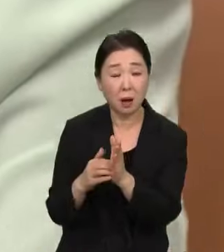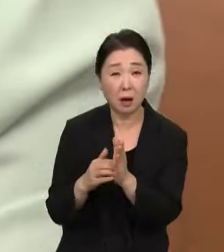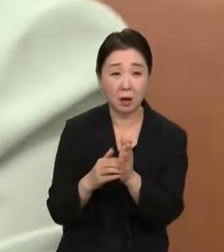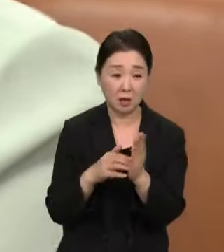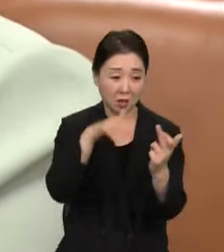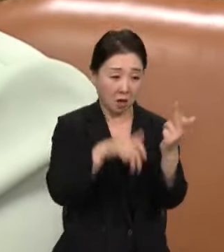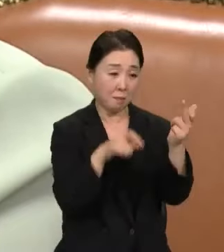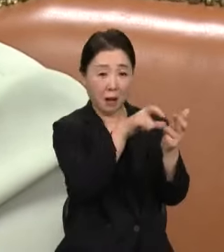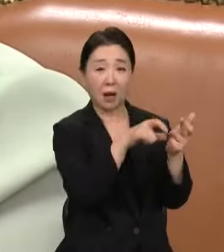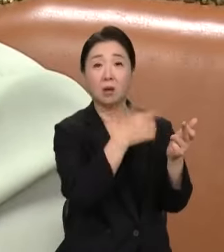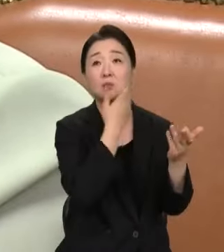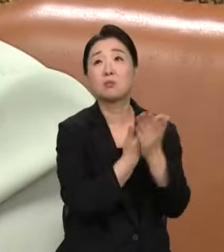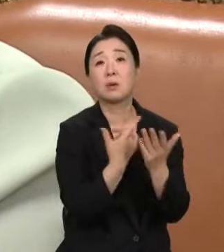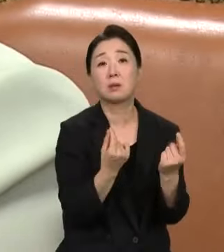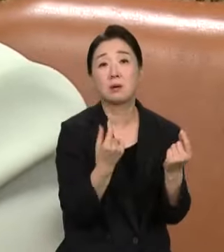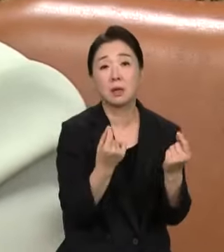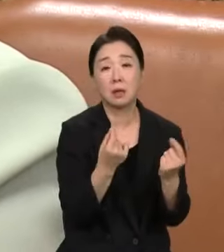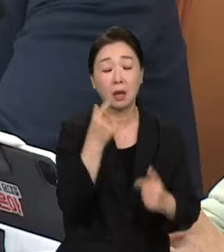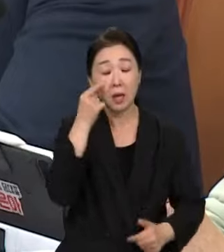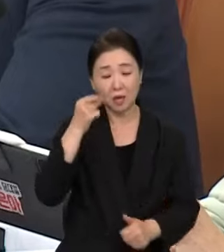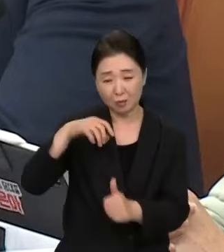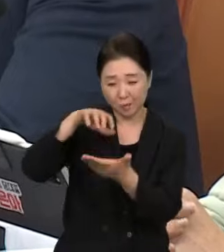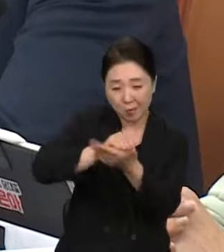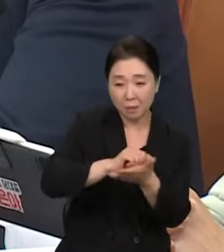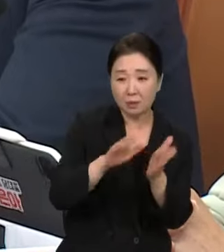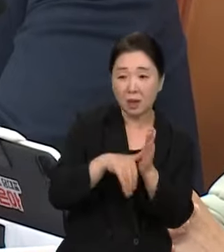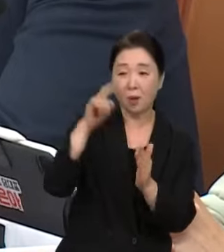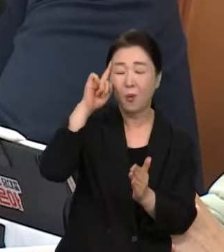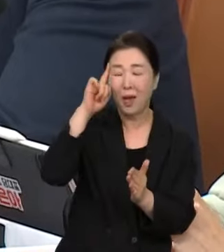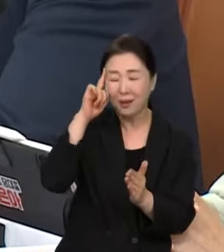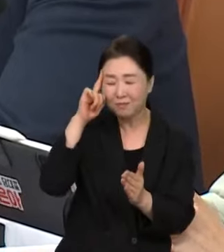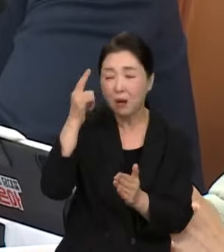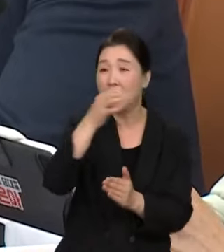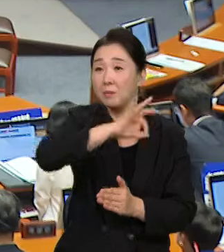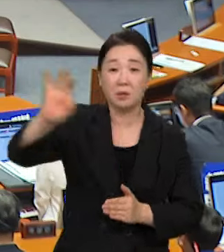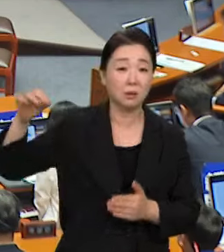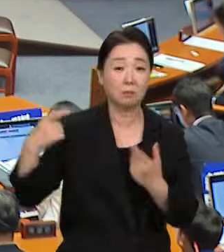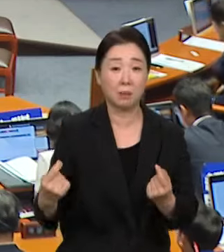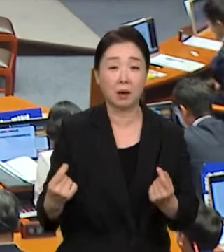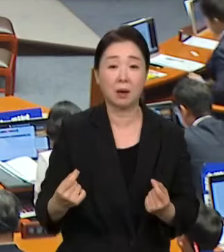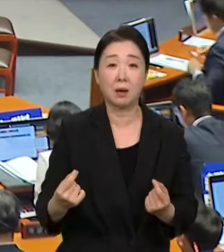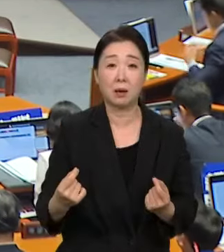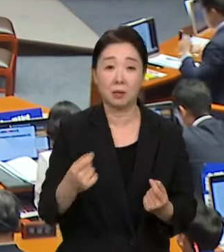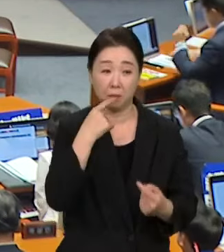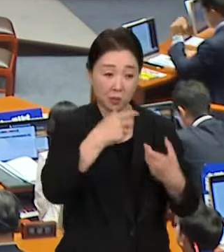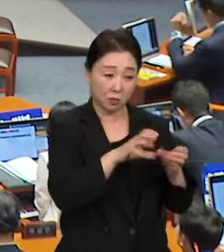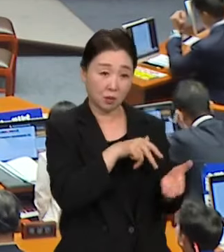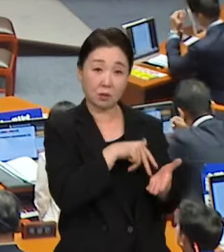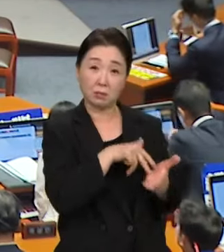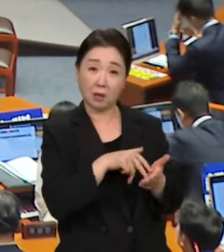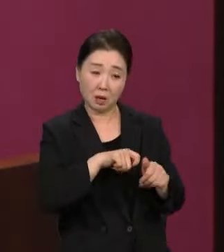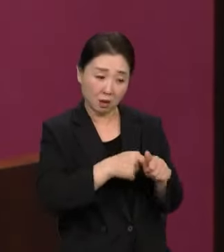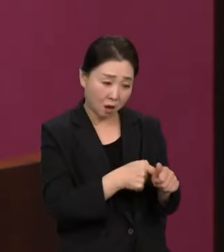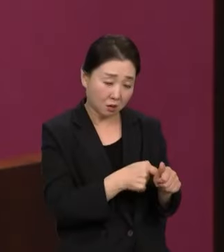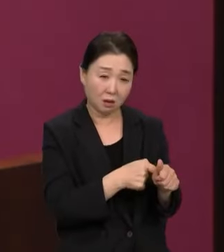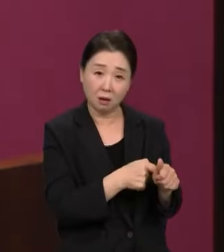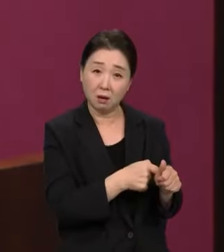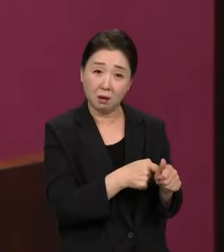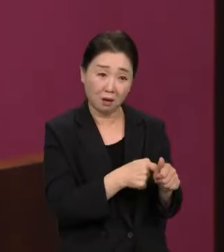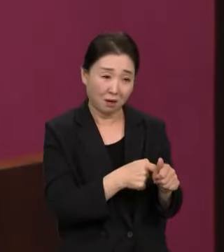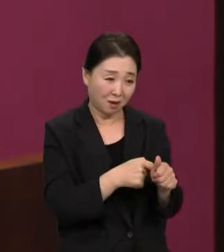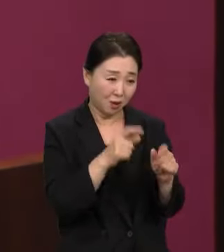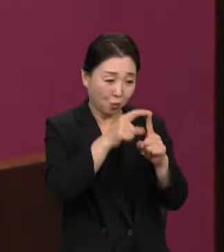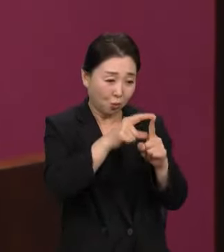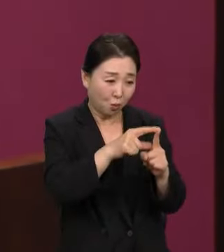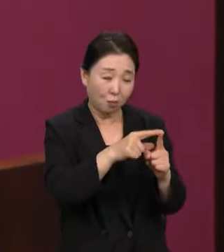것이라며 일본의 식민지배 정당화에 동조하는 행위라고 비판했습니다 민주당은 강제노동 표현을 삭제하기로